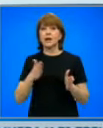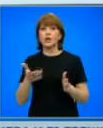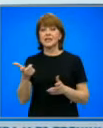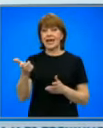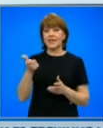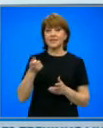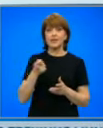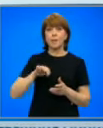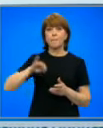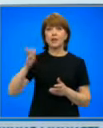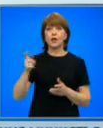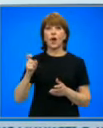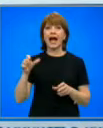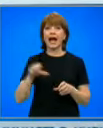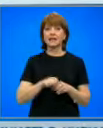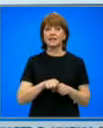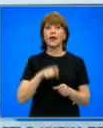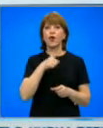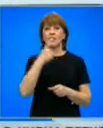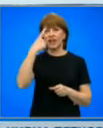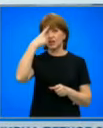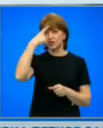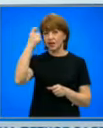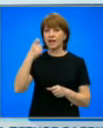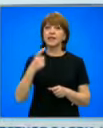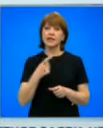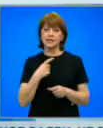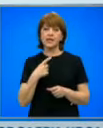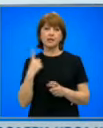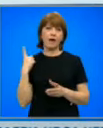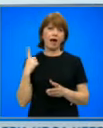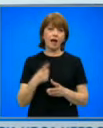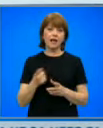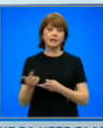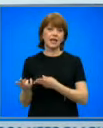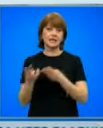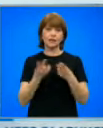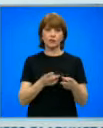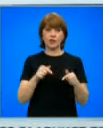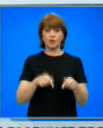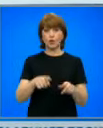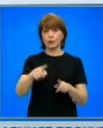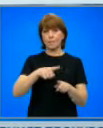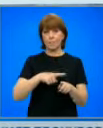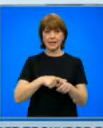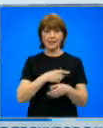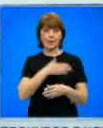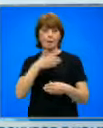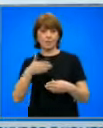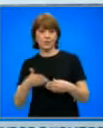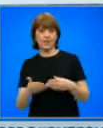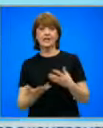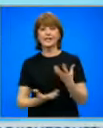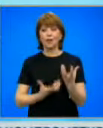на природен газ от хранилището в Чирен, за да бъдат гарантирани доставките през този месец, който ще бъде последен за отоплителния